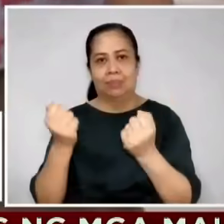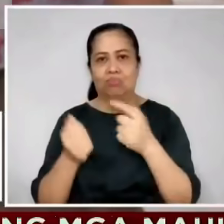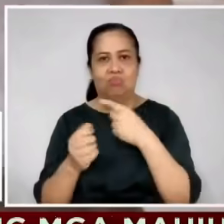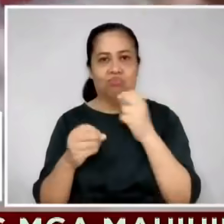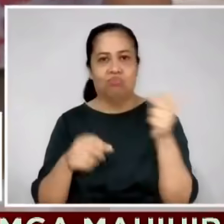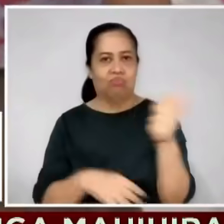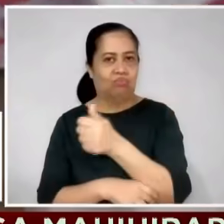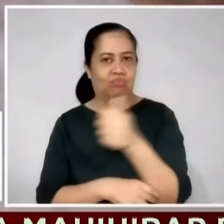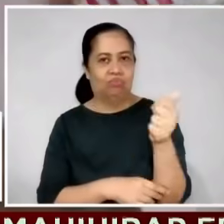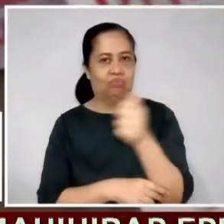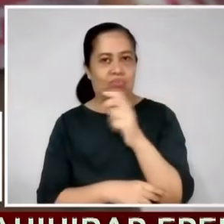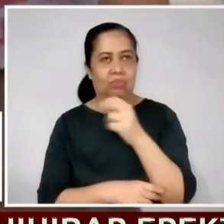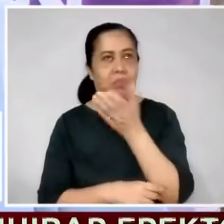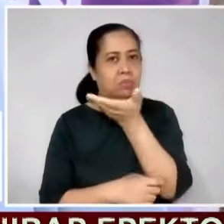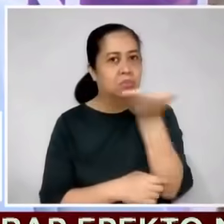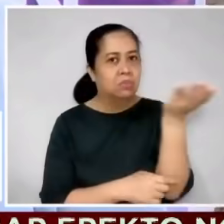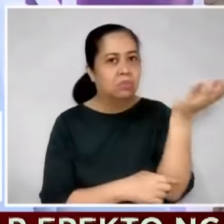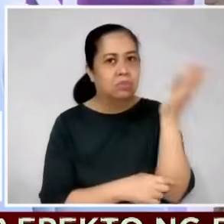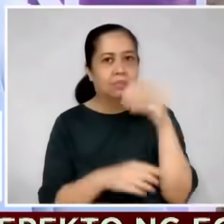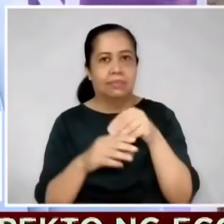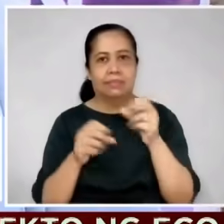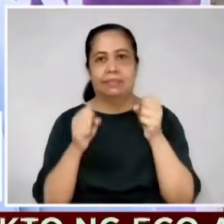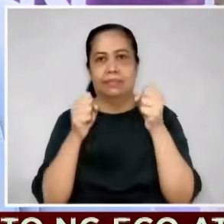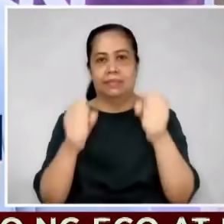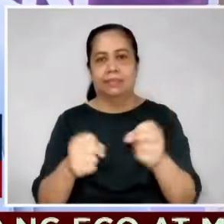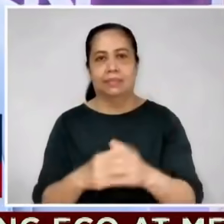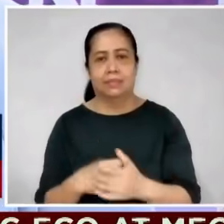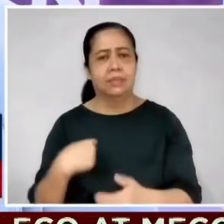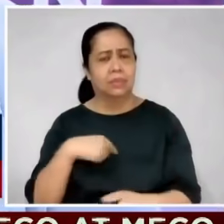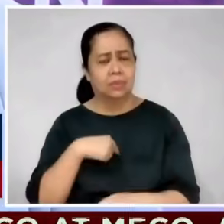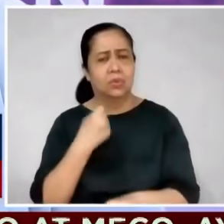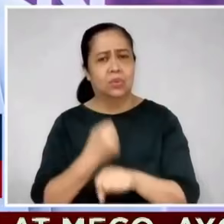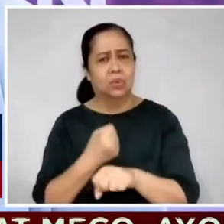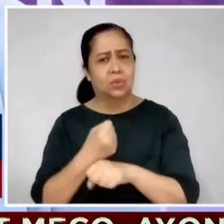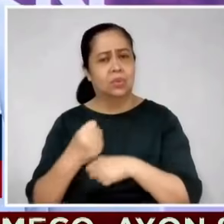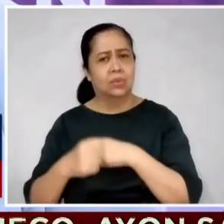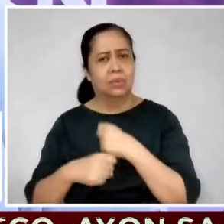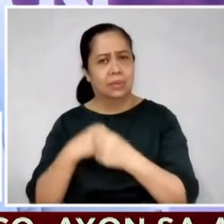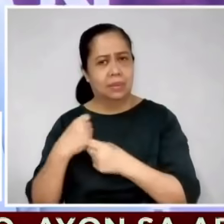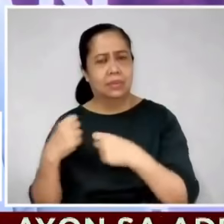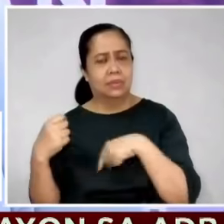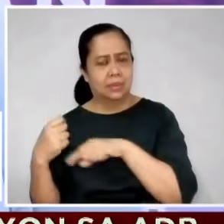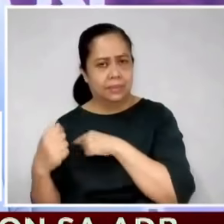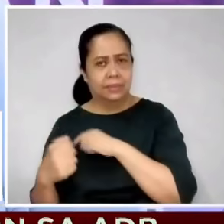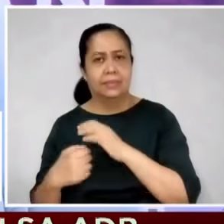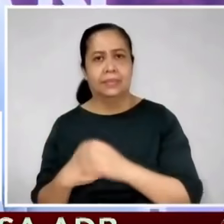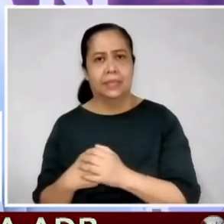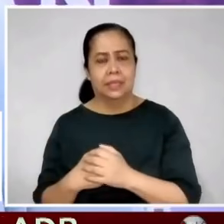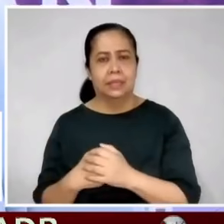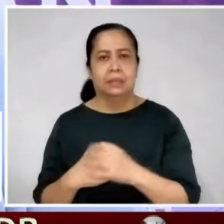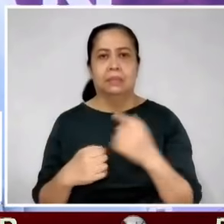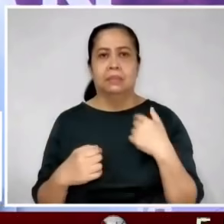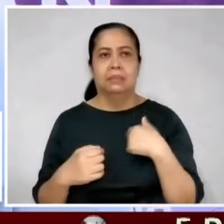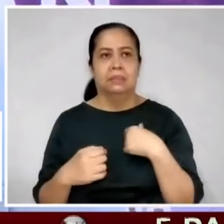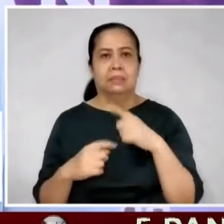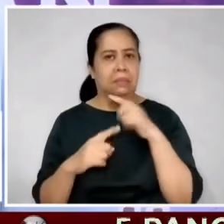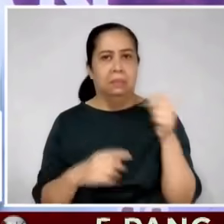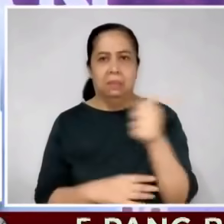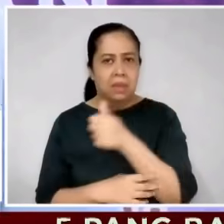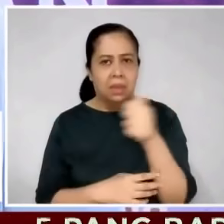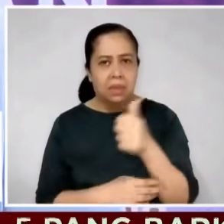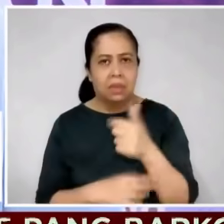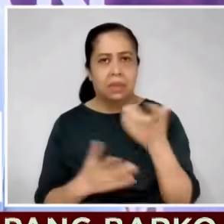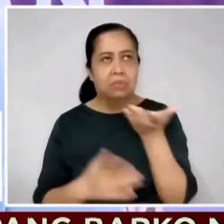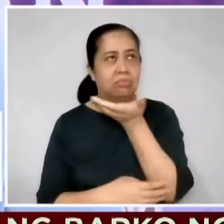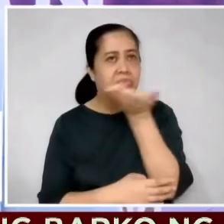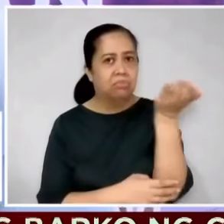at namamalimos sa kalsada. Ngayon po, hirap na hirap din po kami na hindi rin kami nakakabiyahe. Ito, nagpapalimos lang